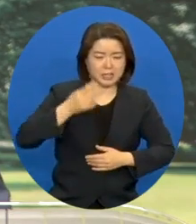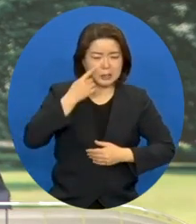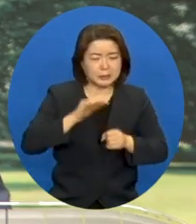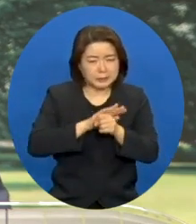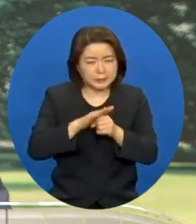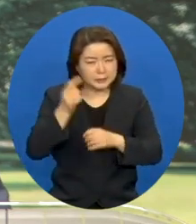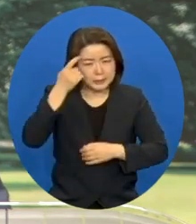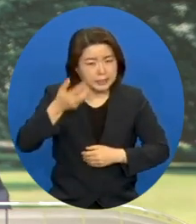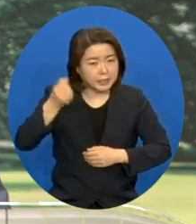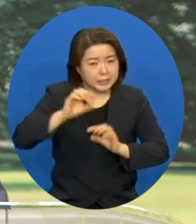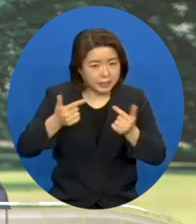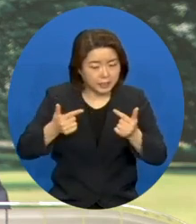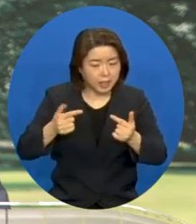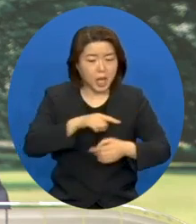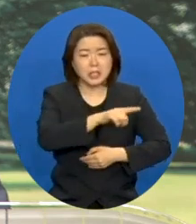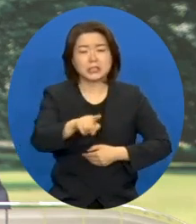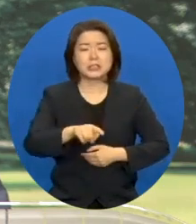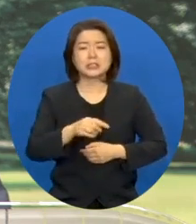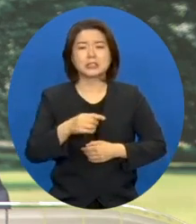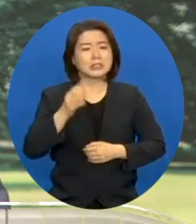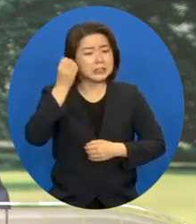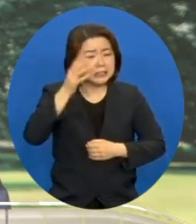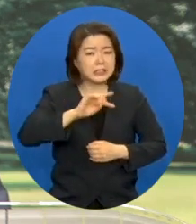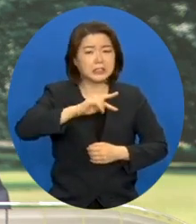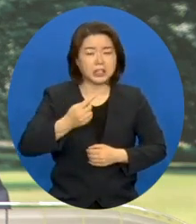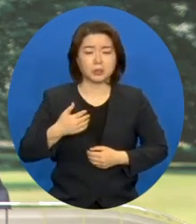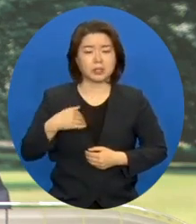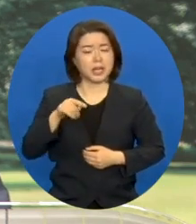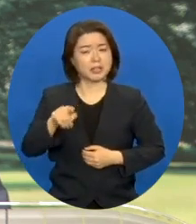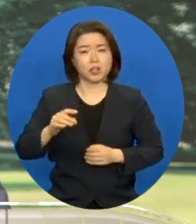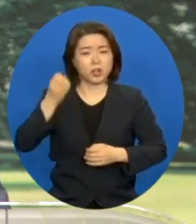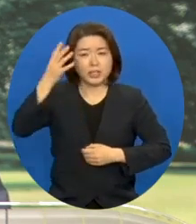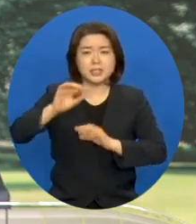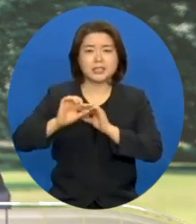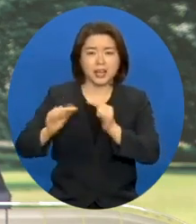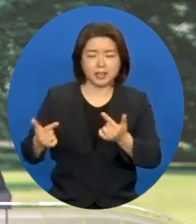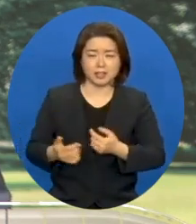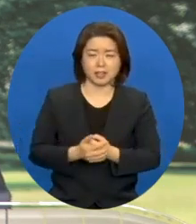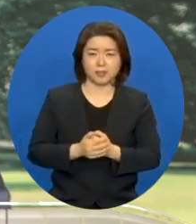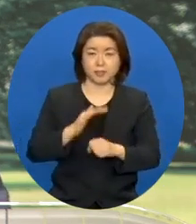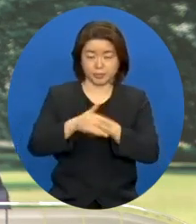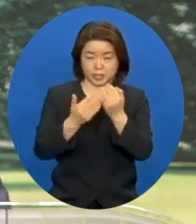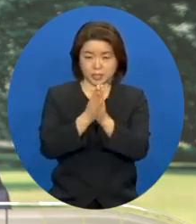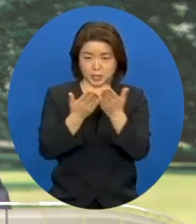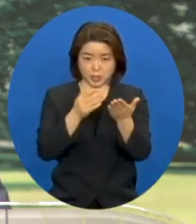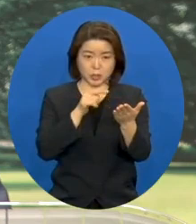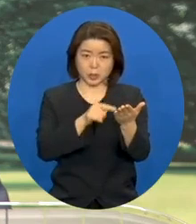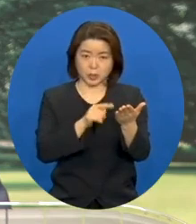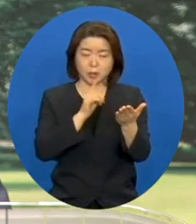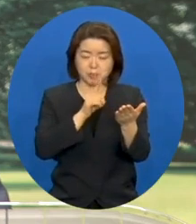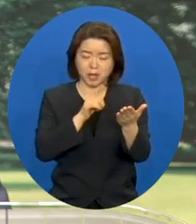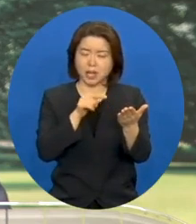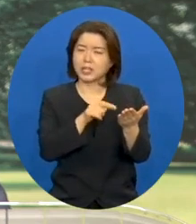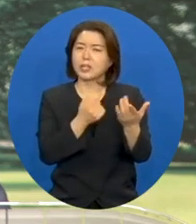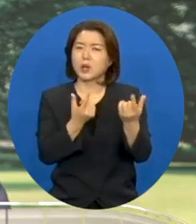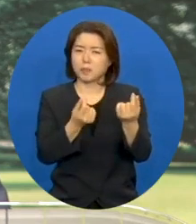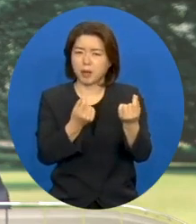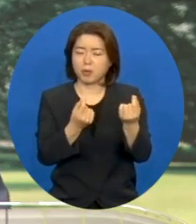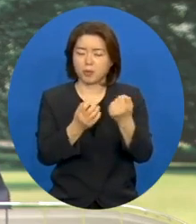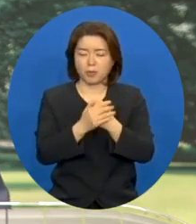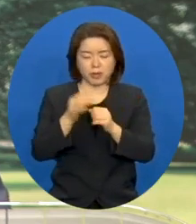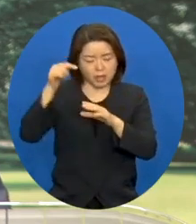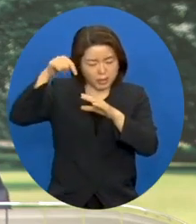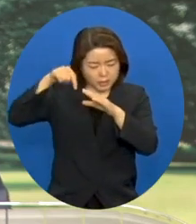그들은 혹시 잊을지라도 나는 너를 잊지 아니할 것이라. 성경 말씀에 이런 말씀이 있었는지 깊은